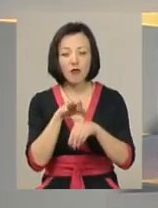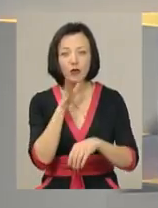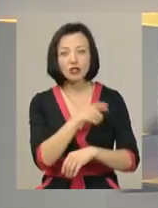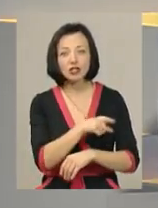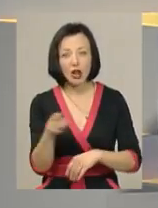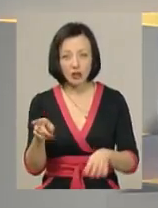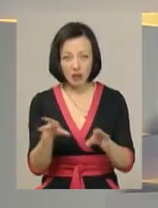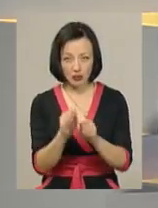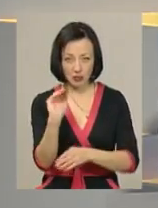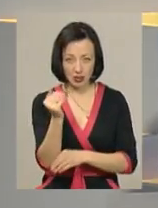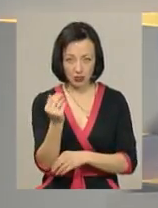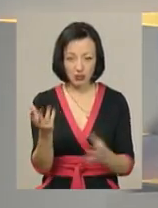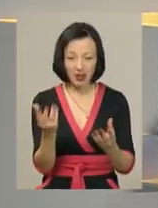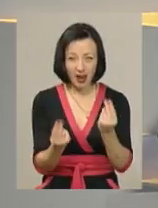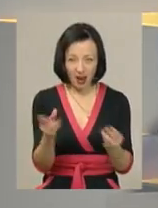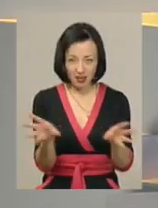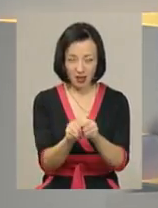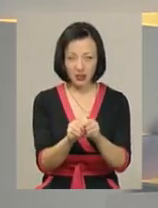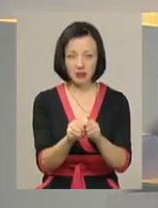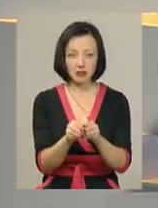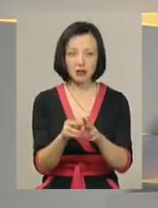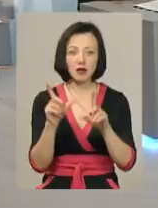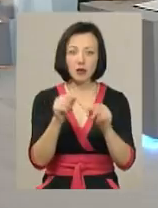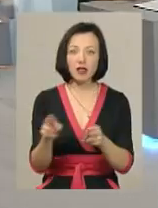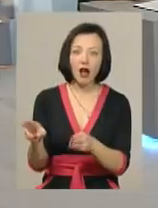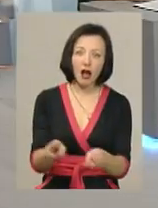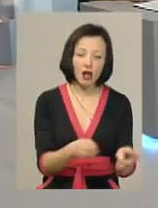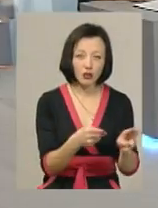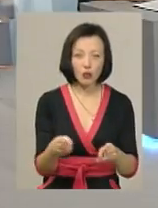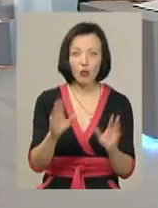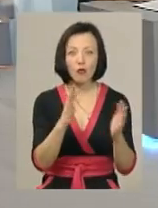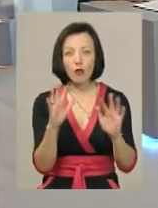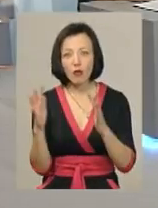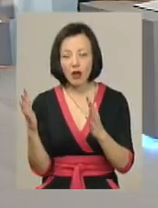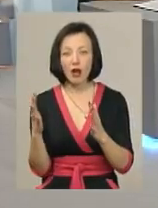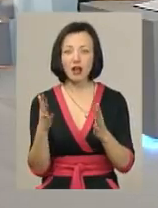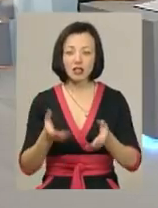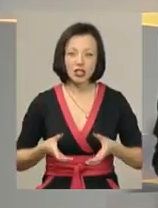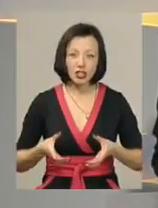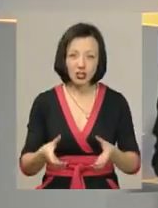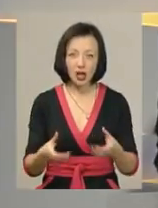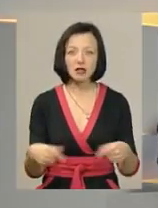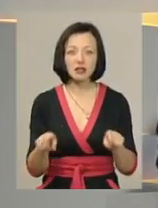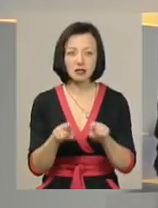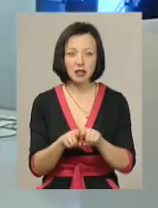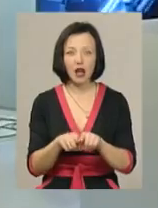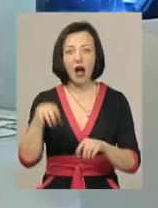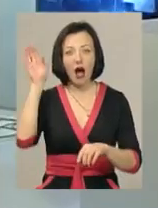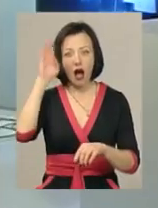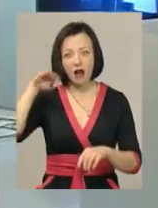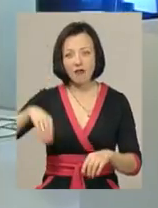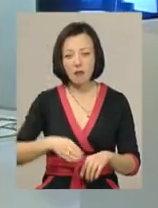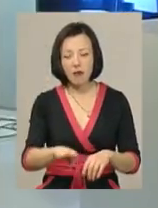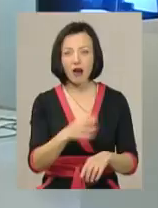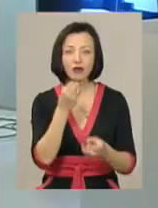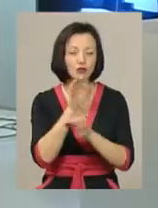часу разом з дитиною це можна кудись нею піти погуляти на гірку на санчатах це аквапарк